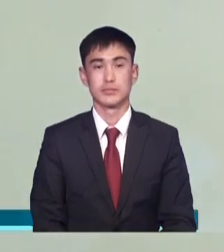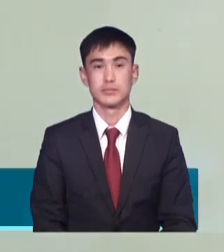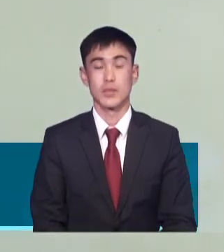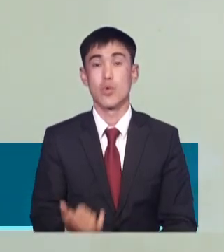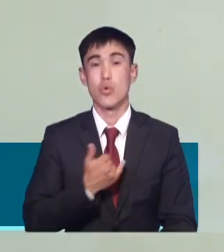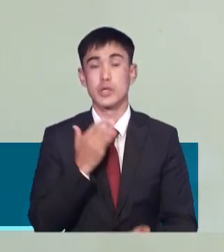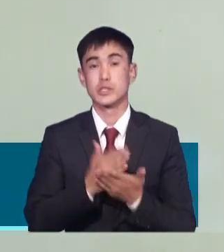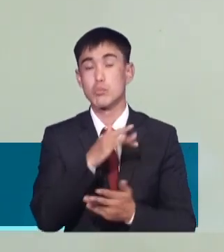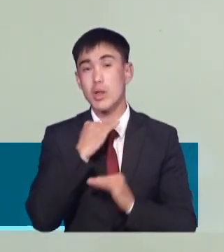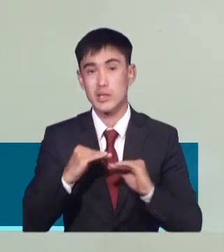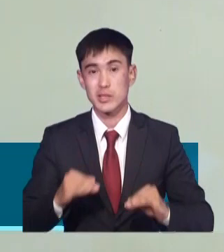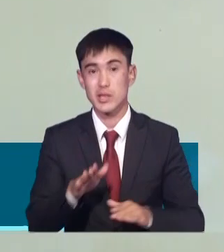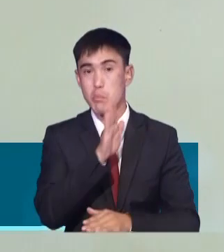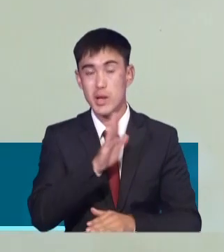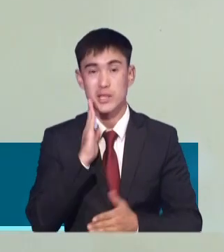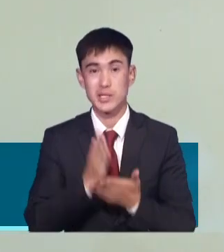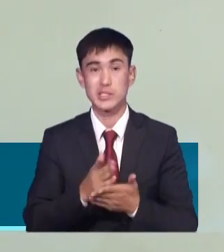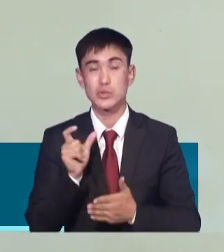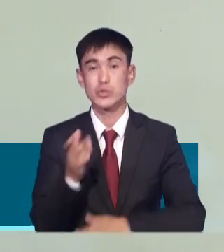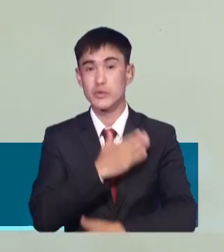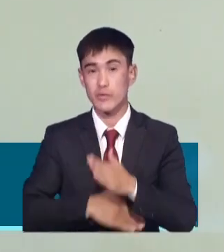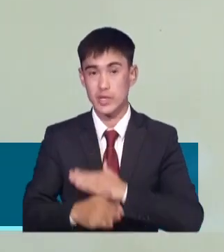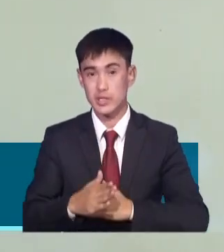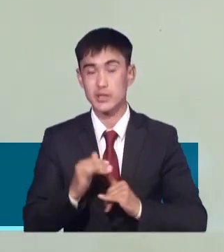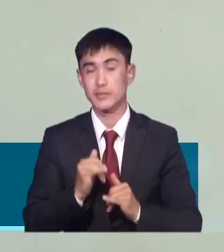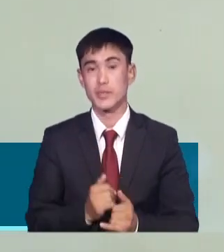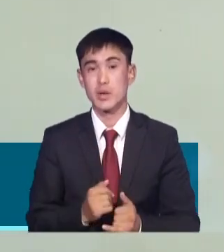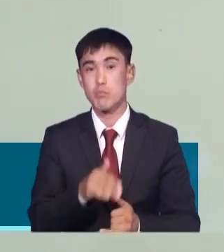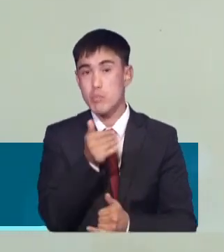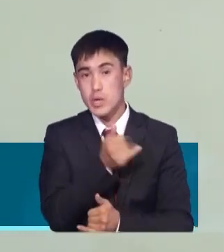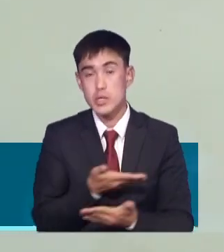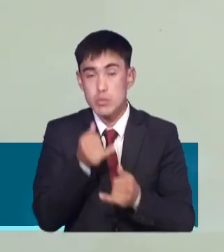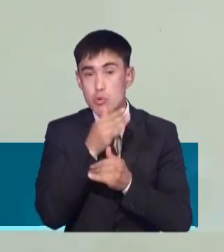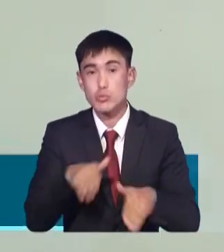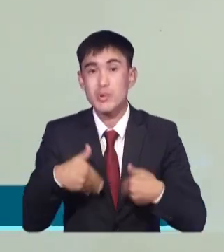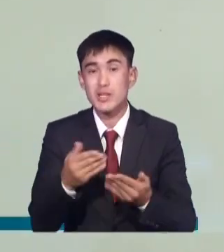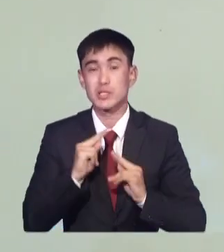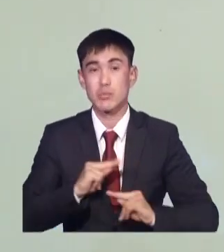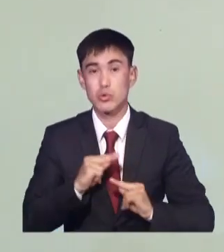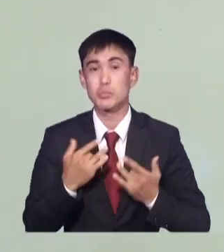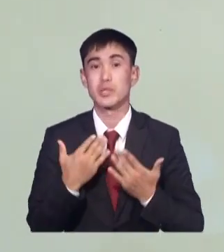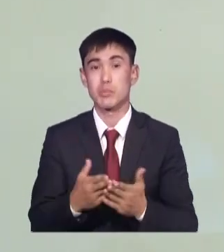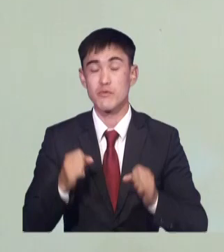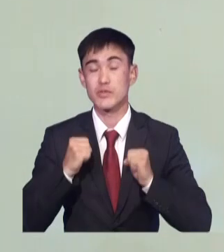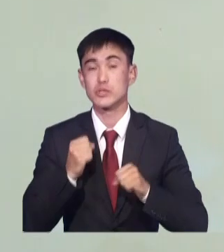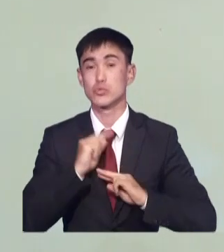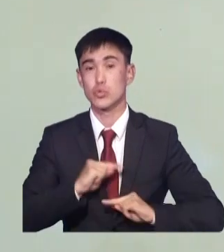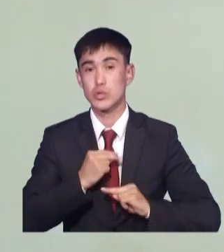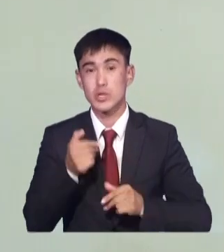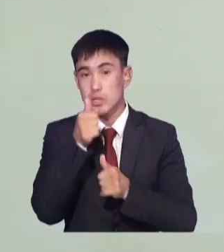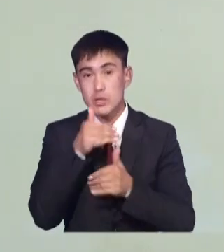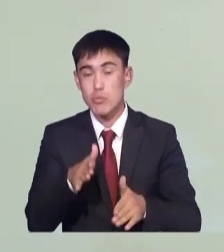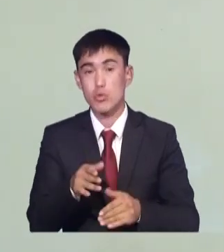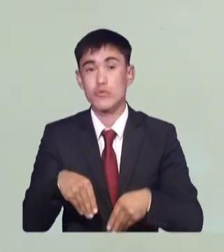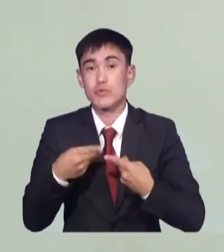У нас есть многодетные матери, есть люди с особенностями в развитии. Мы не можем предложить им работу, где требуется физический труд. Их не возьмут